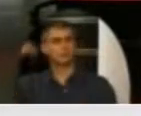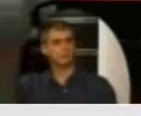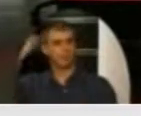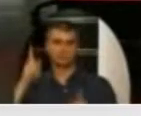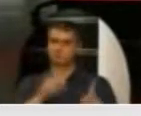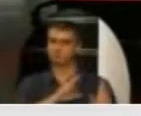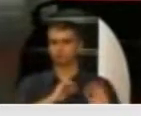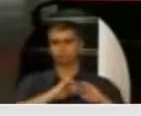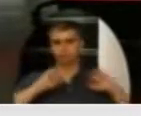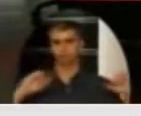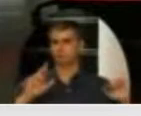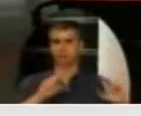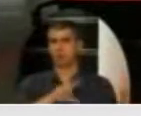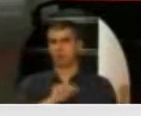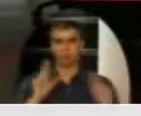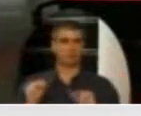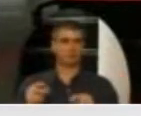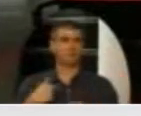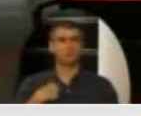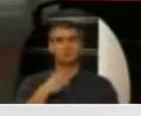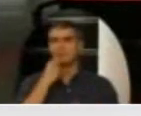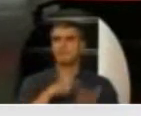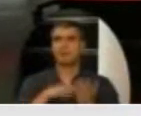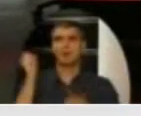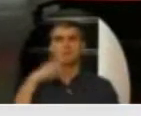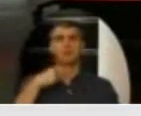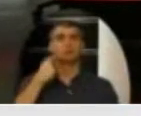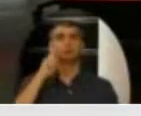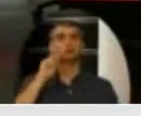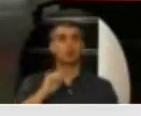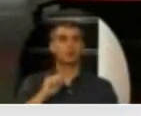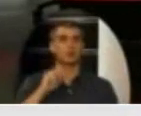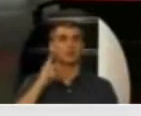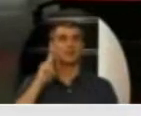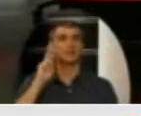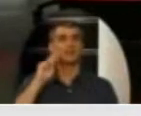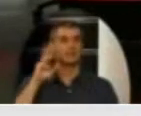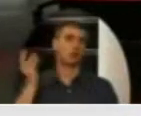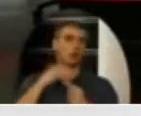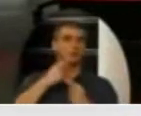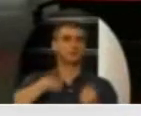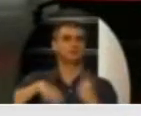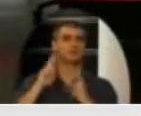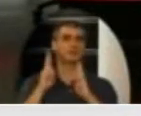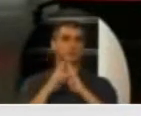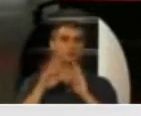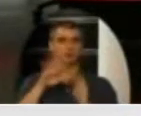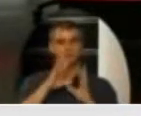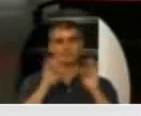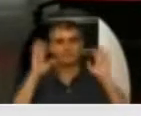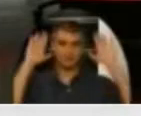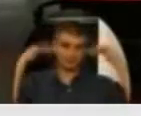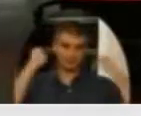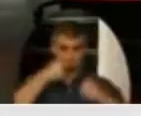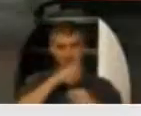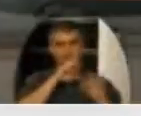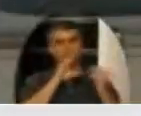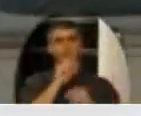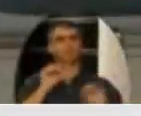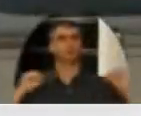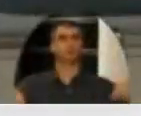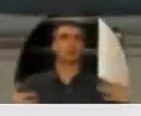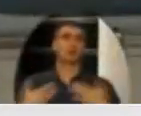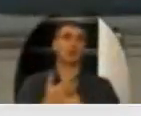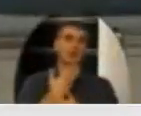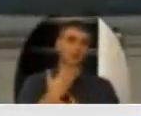ואנחנו נדבר עכשיו על העניין הזה לרגל בואו של ג'ון קרי. עוד סבב פגישות של ג'ון קרי באזור, הוא מתחיל בקהיר, שם הוא מדבר עם המשטר החדש